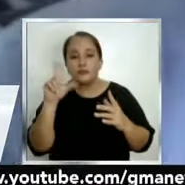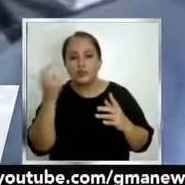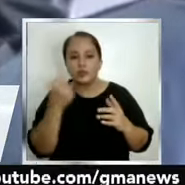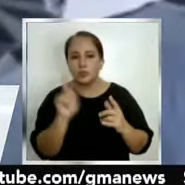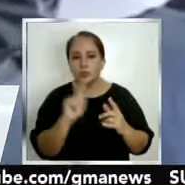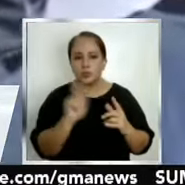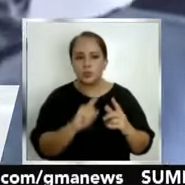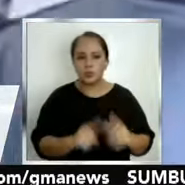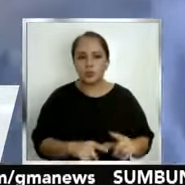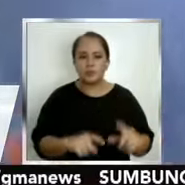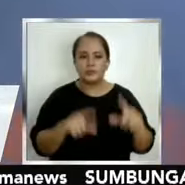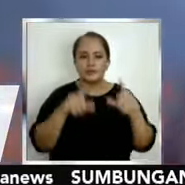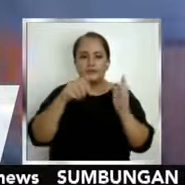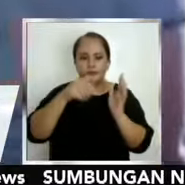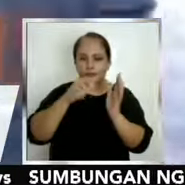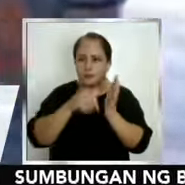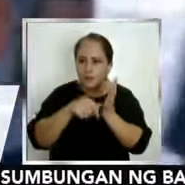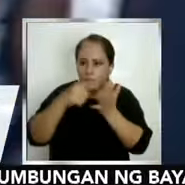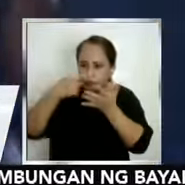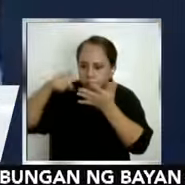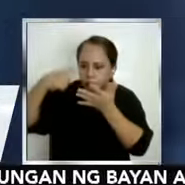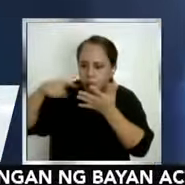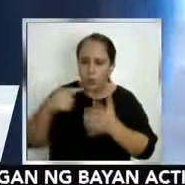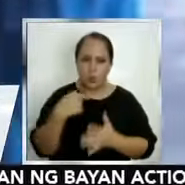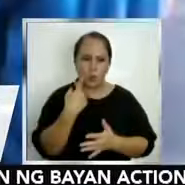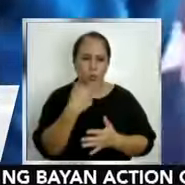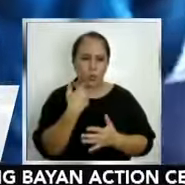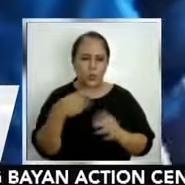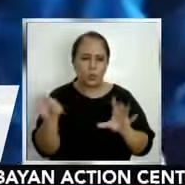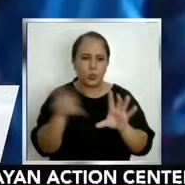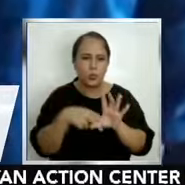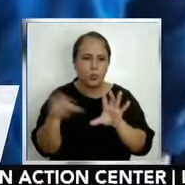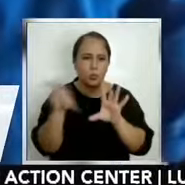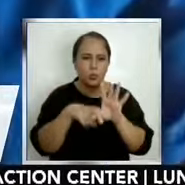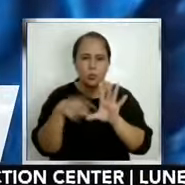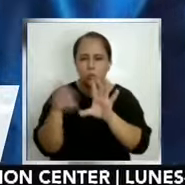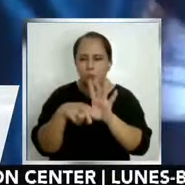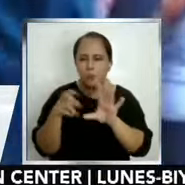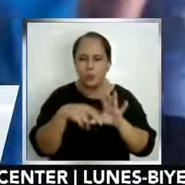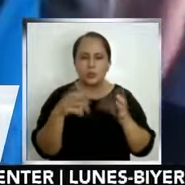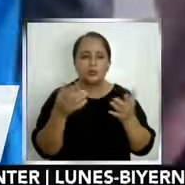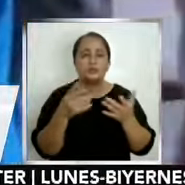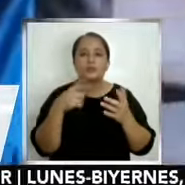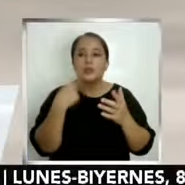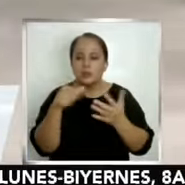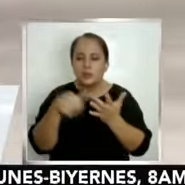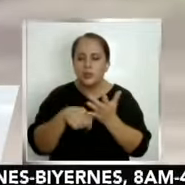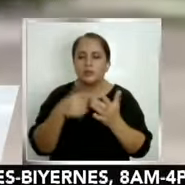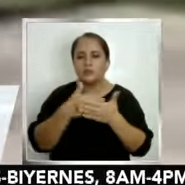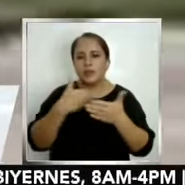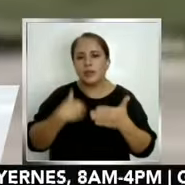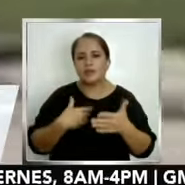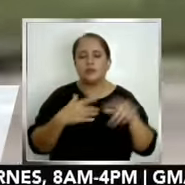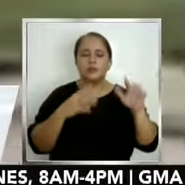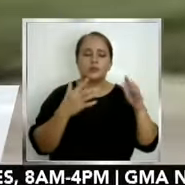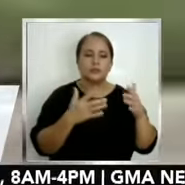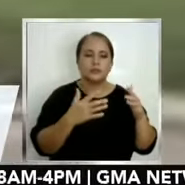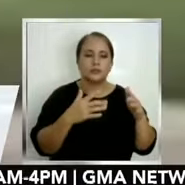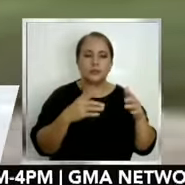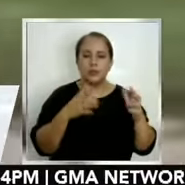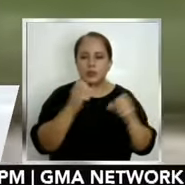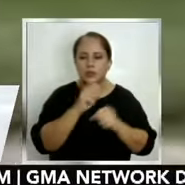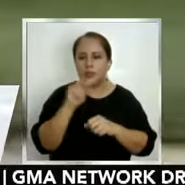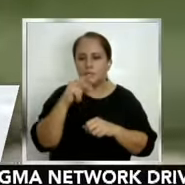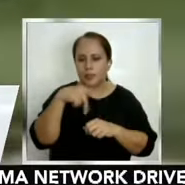sa loob para makilala kung sino ang mga sumakay sa chopper bago ito nakuha ng NBI sa ikinasan nilang raid. Ayon sa DOJ,